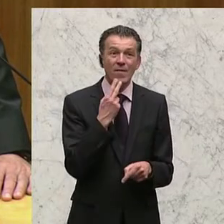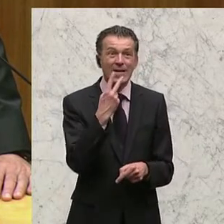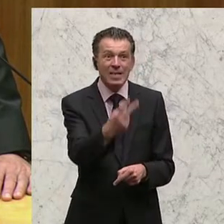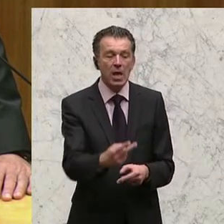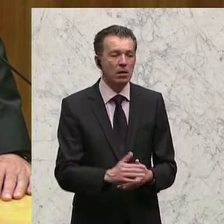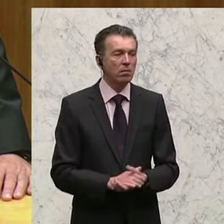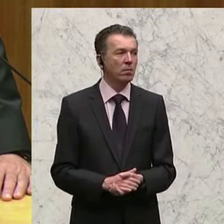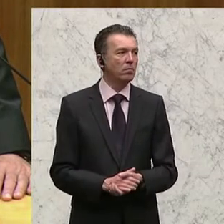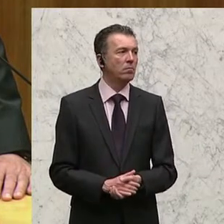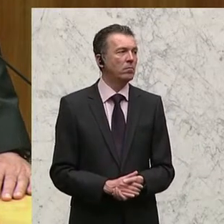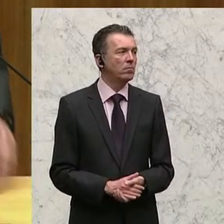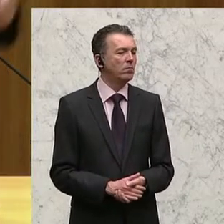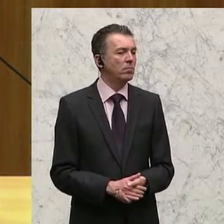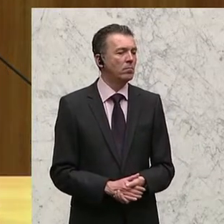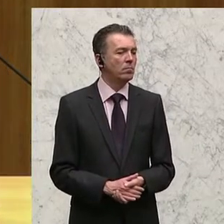erkennen.